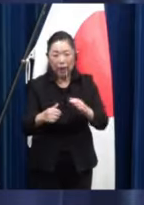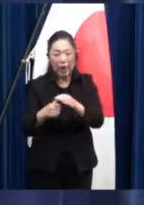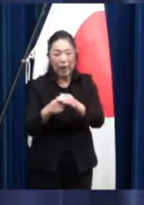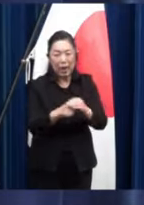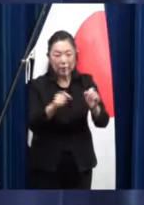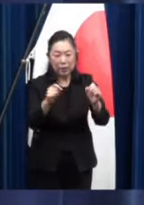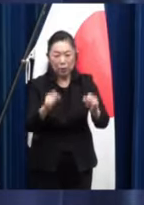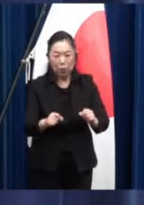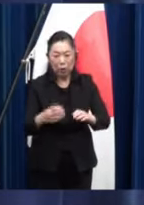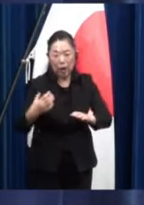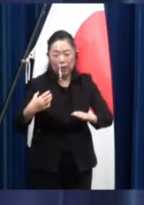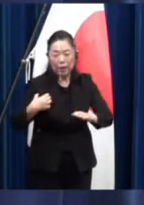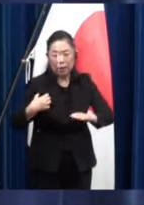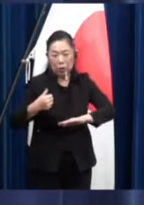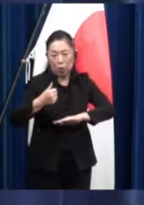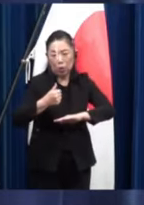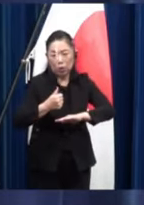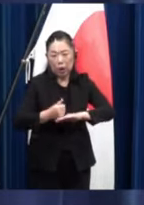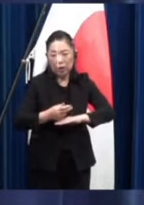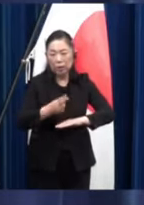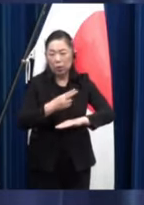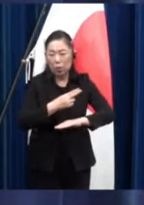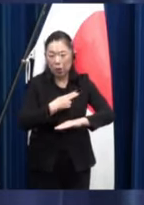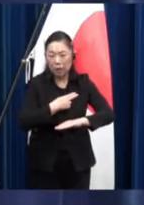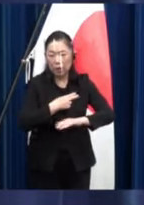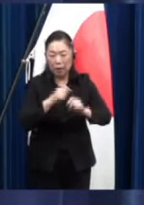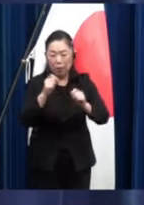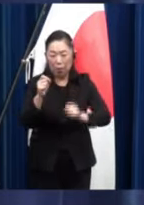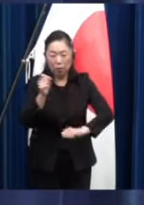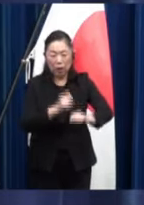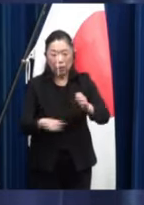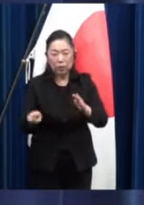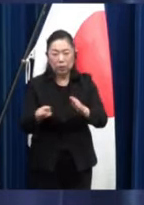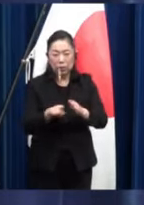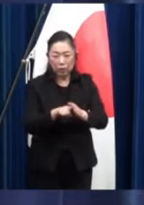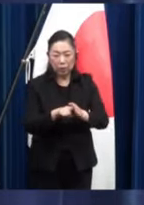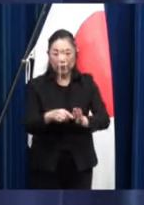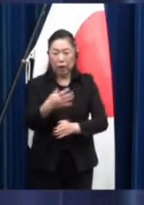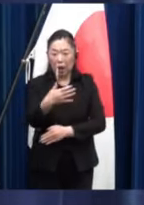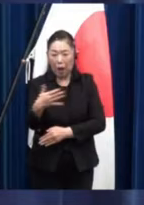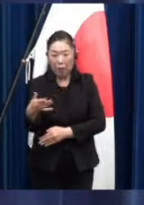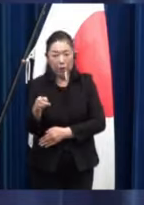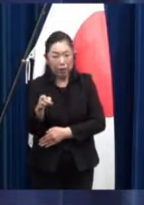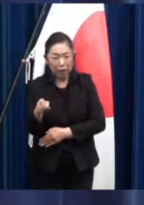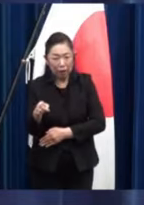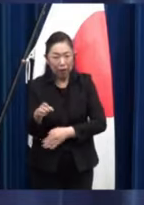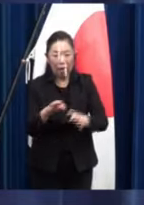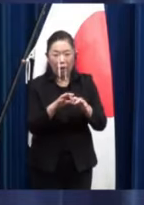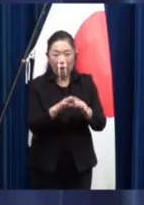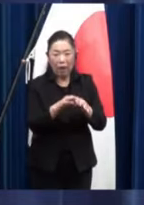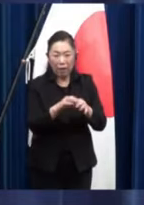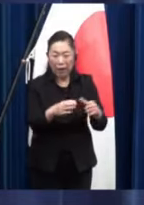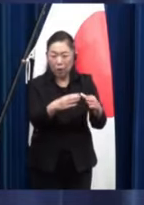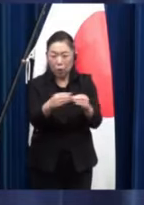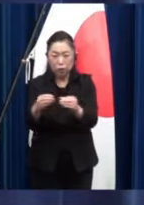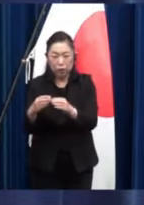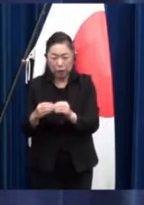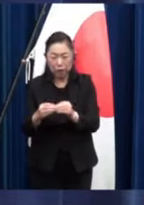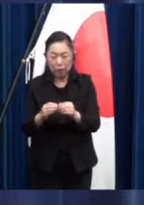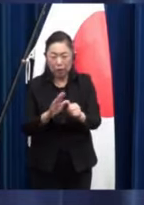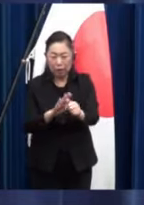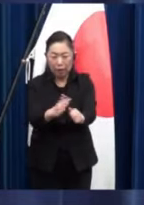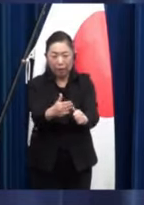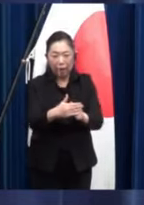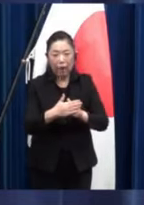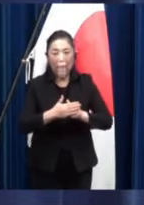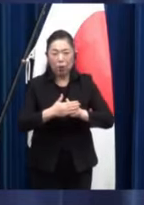務し、この問題に取り組んできました。米国をはじめとする関係国と緊密に連携